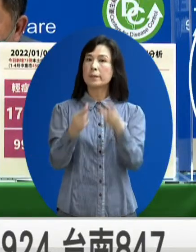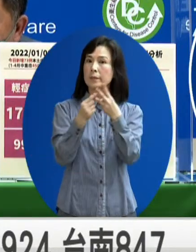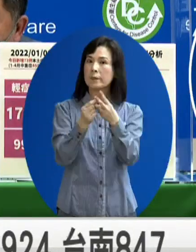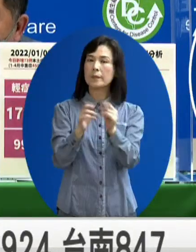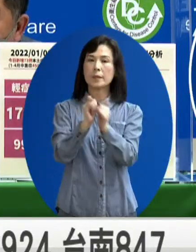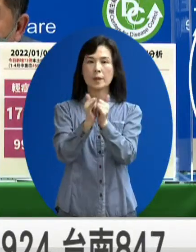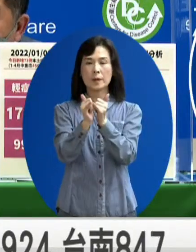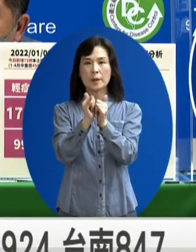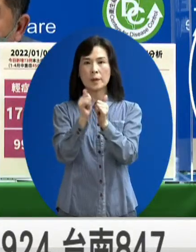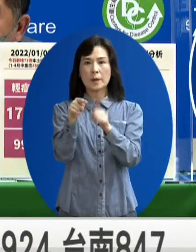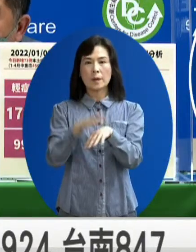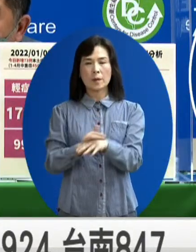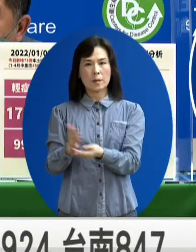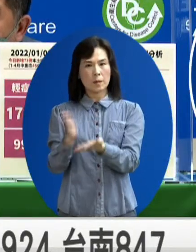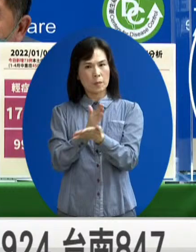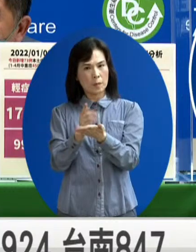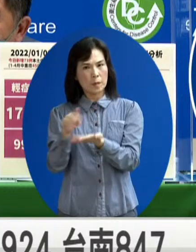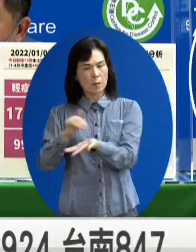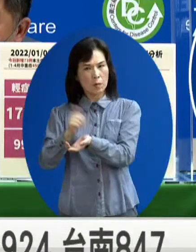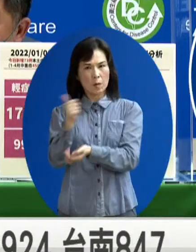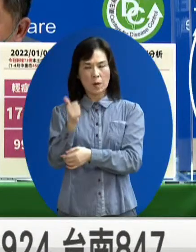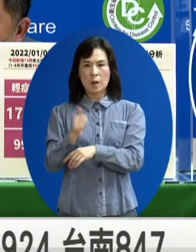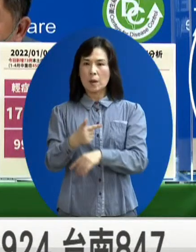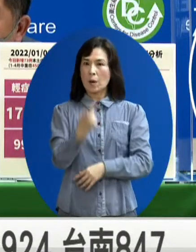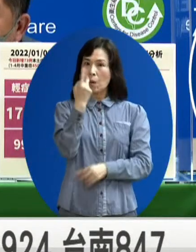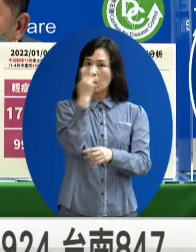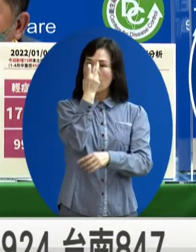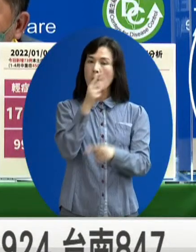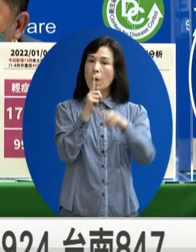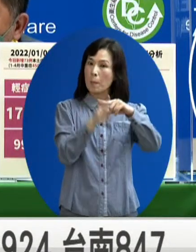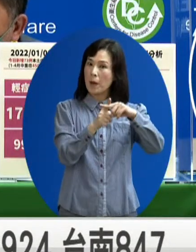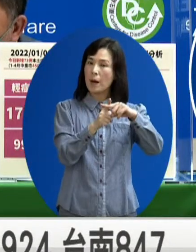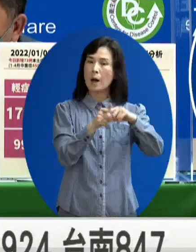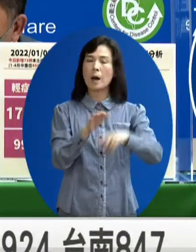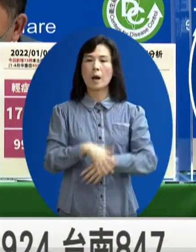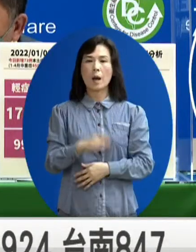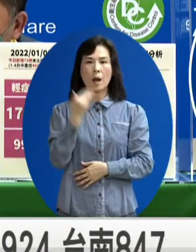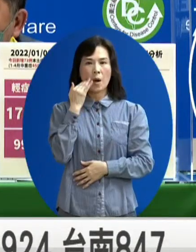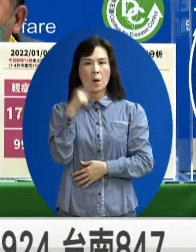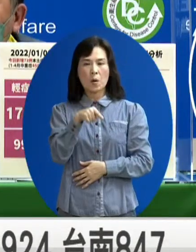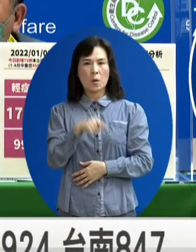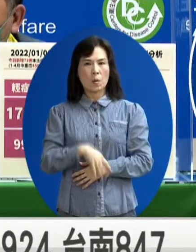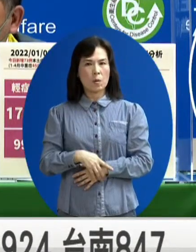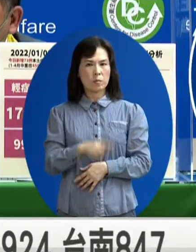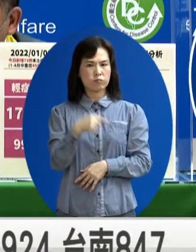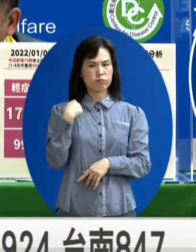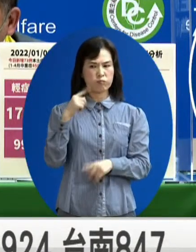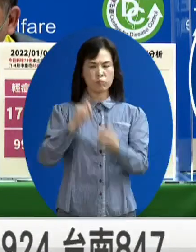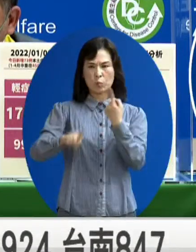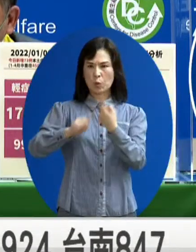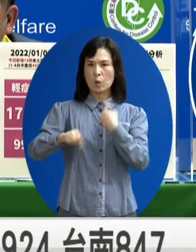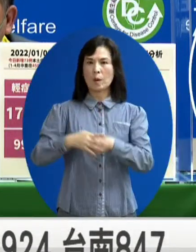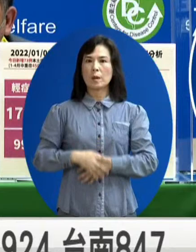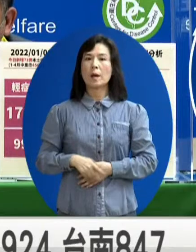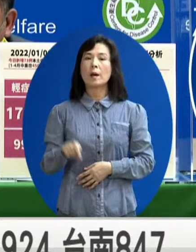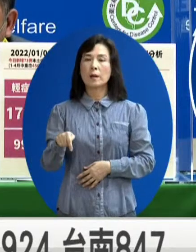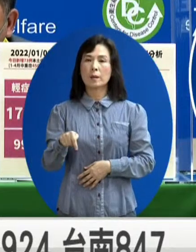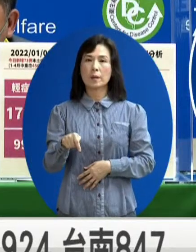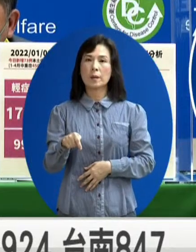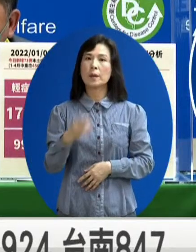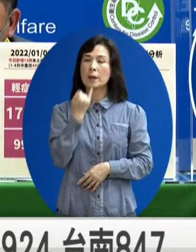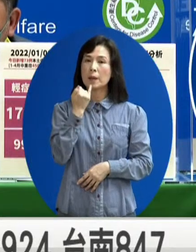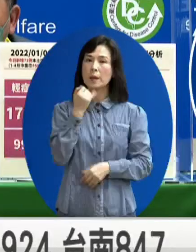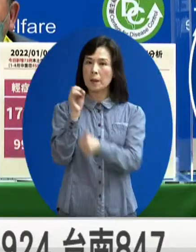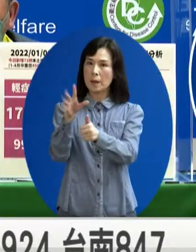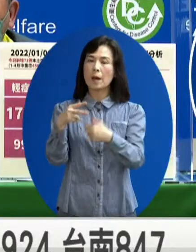众或评估的医师对于快筛结果阳性的结果，如未有共识或有疑义，仍可